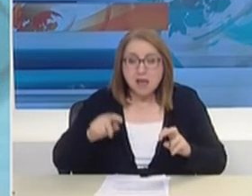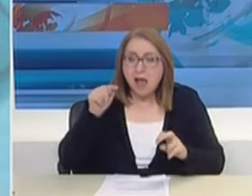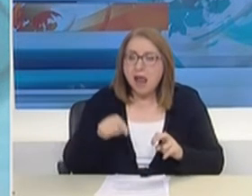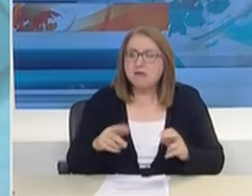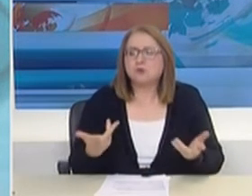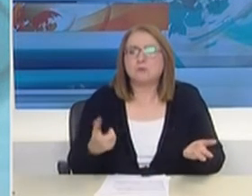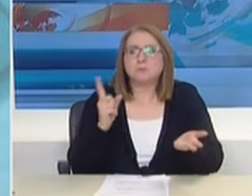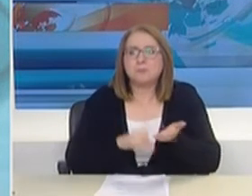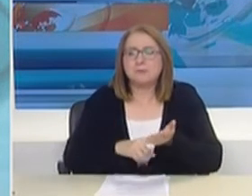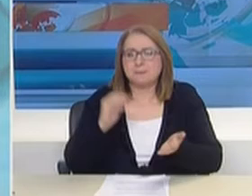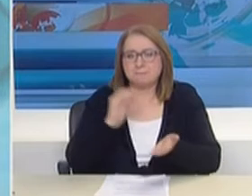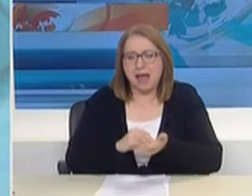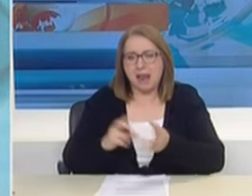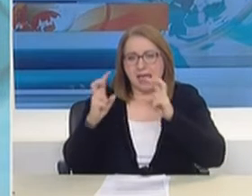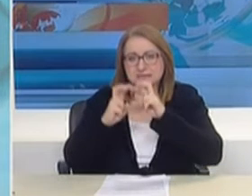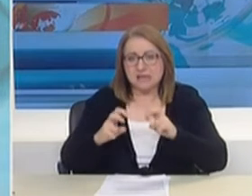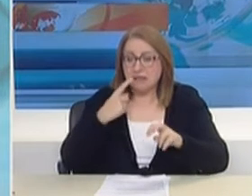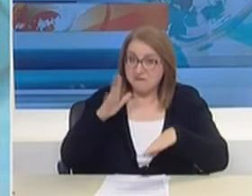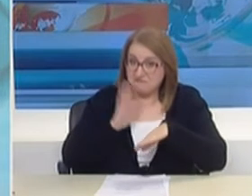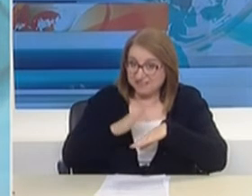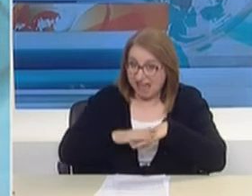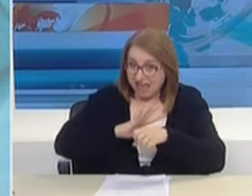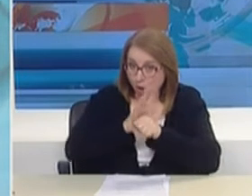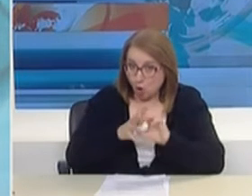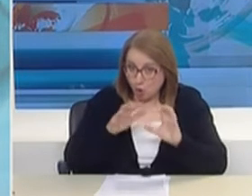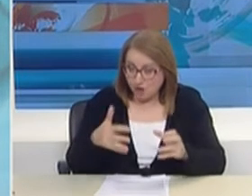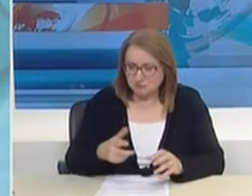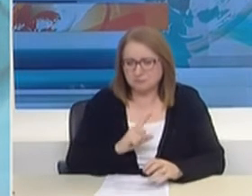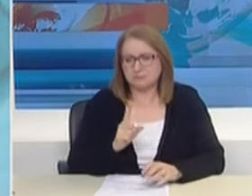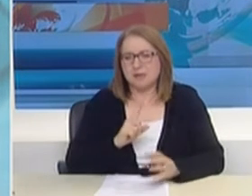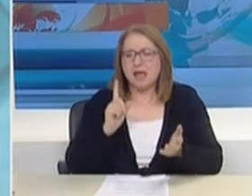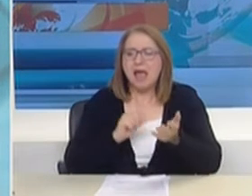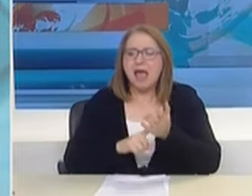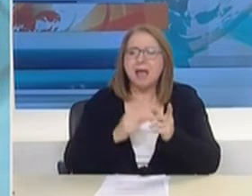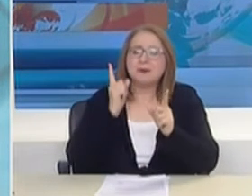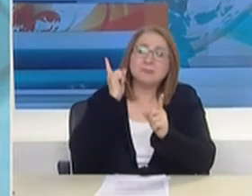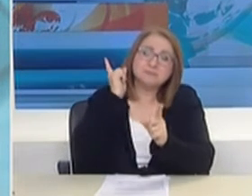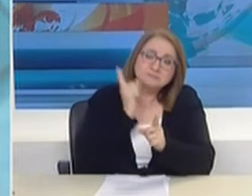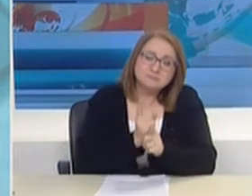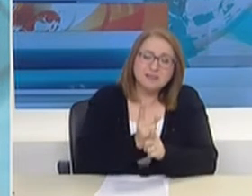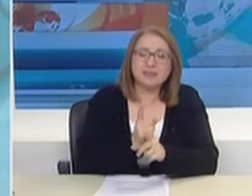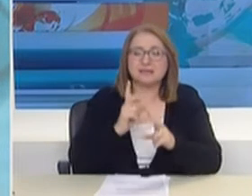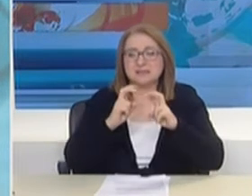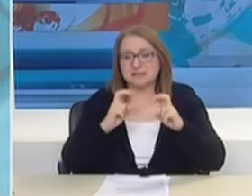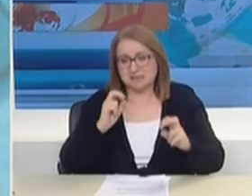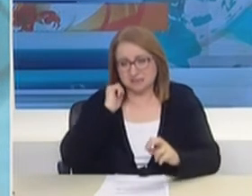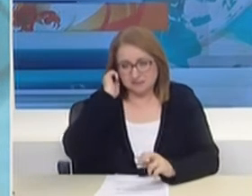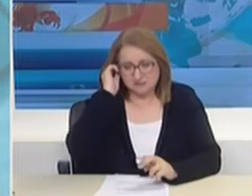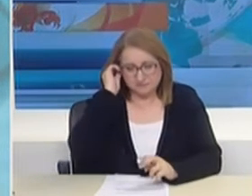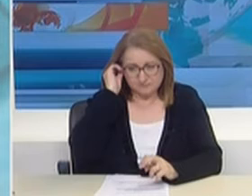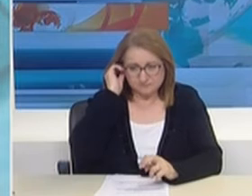έπρεπε να κάνω επανειλημμένες εξετάσεις PCR, αυτές που τόσο γίνανε διάσημες τώρα. Τις μάθαμε όλοι πια,